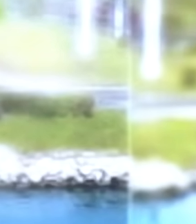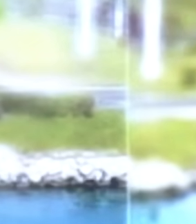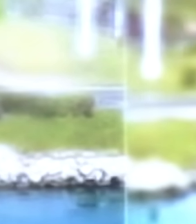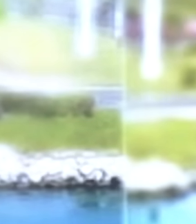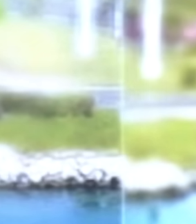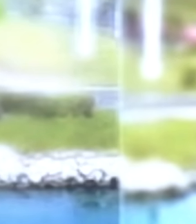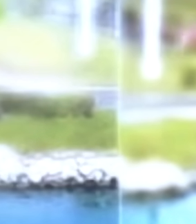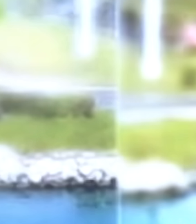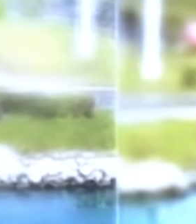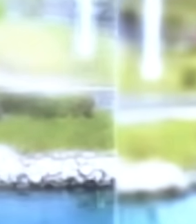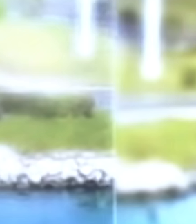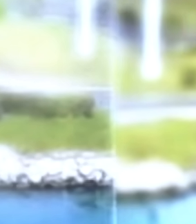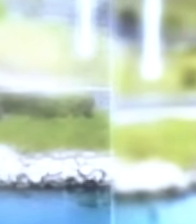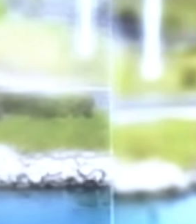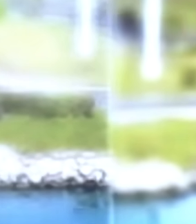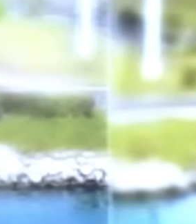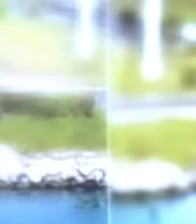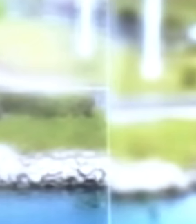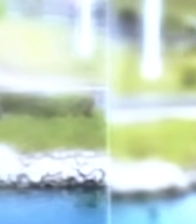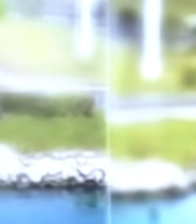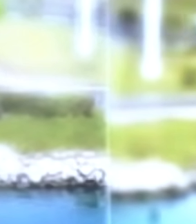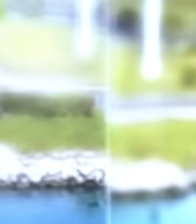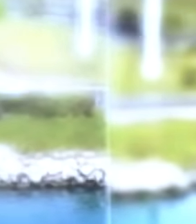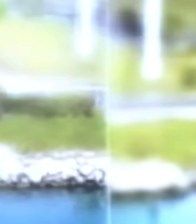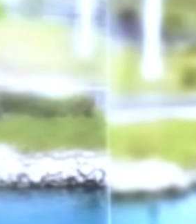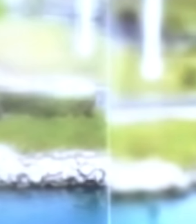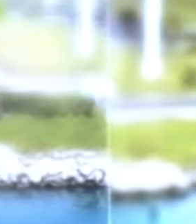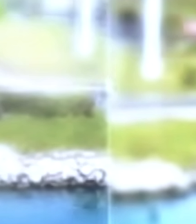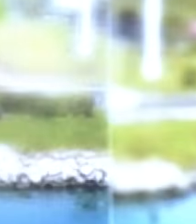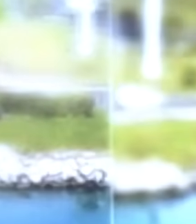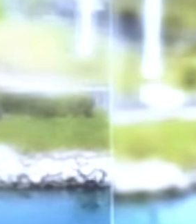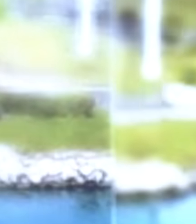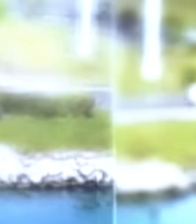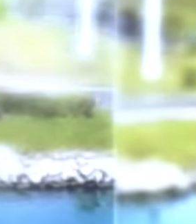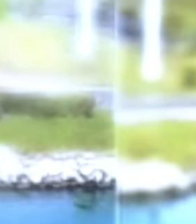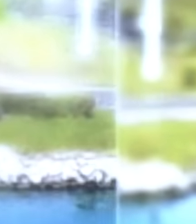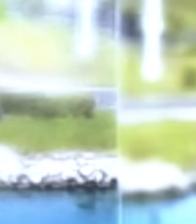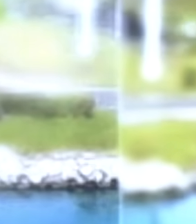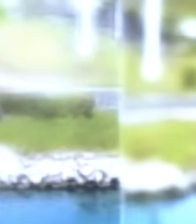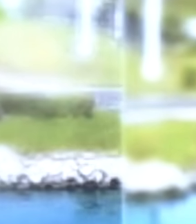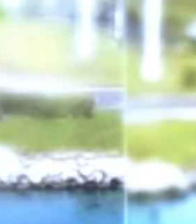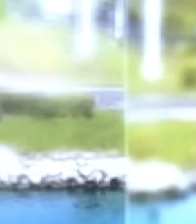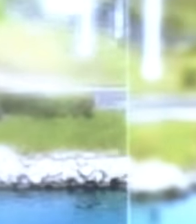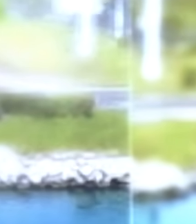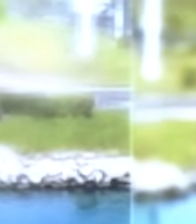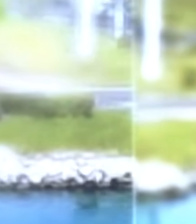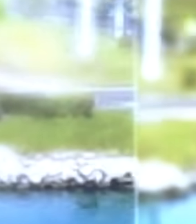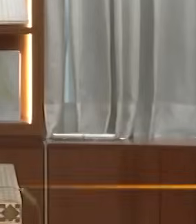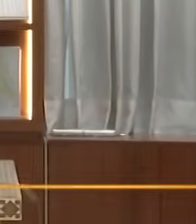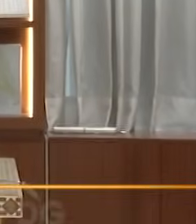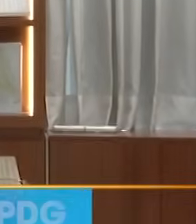Bonjour à tous, il est 13h sur RTI 1, place à présent à l'information. Mais avant de commencer, voici les titres de ce